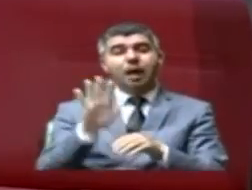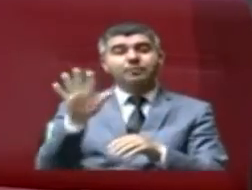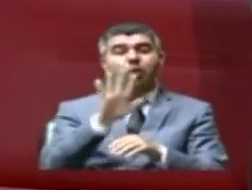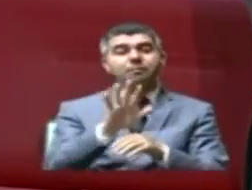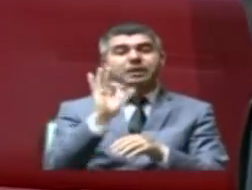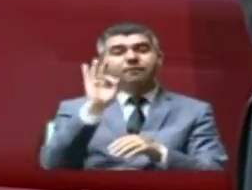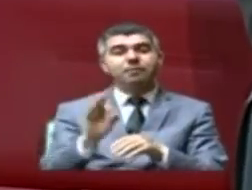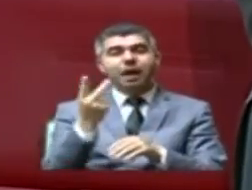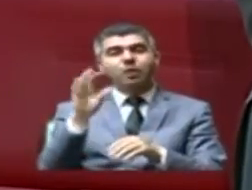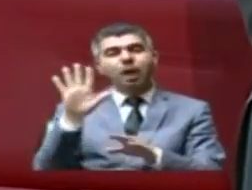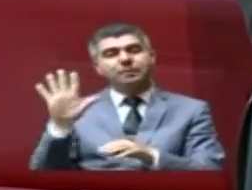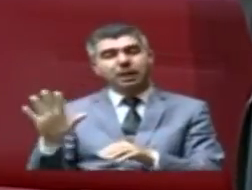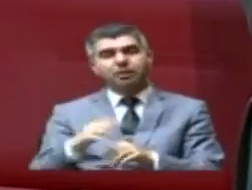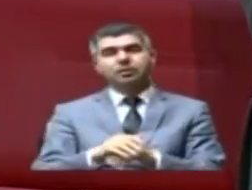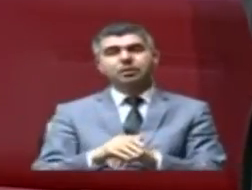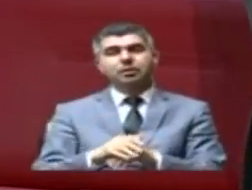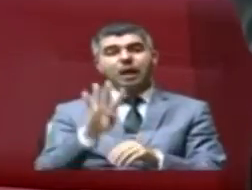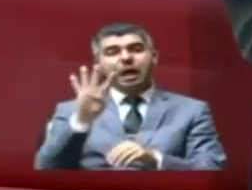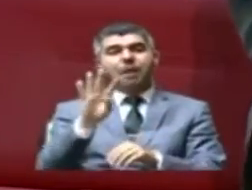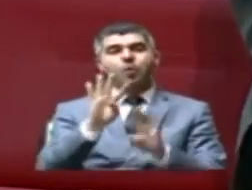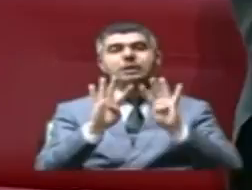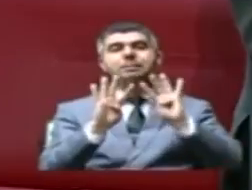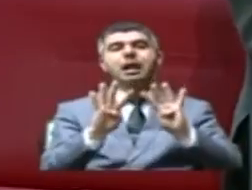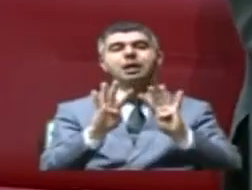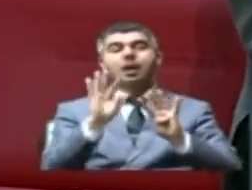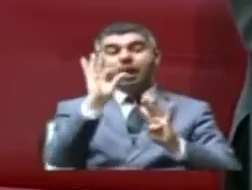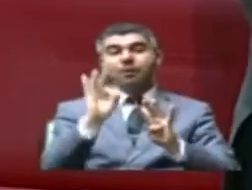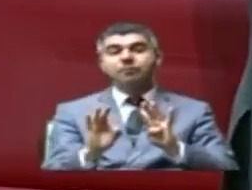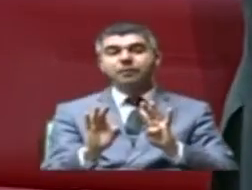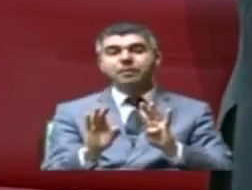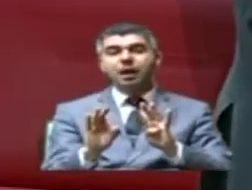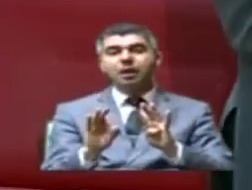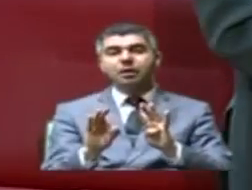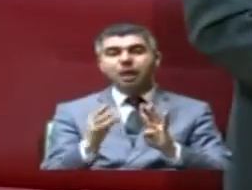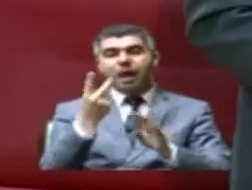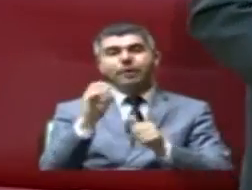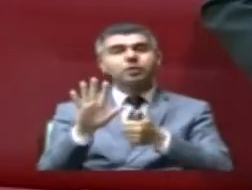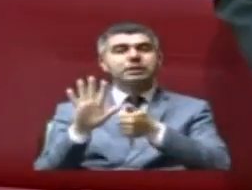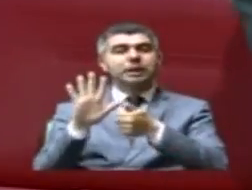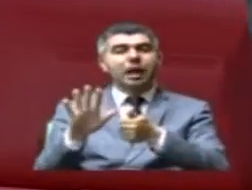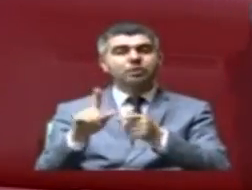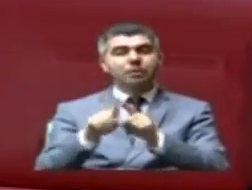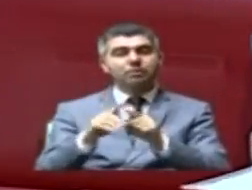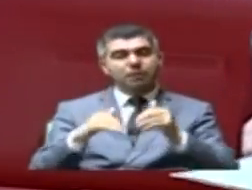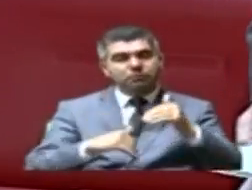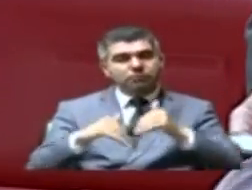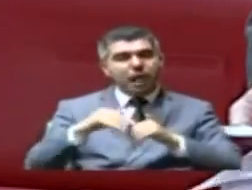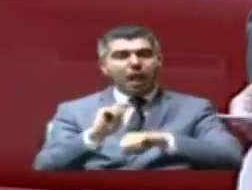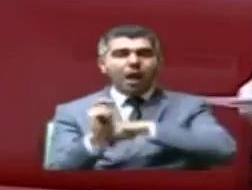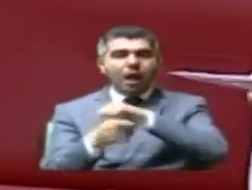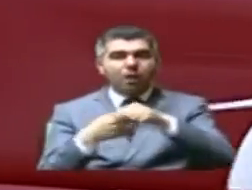55 في 2005، عندنا 84 في 2016 ديال النسبه ديال الولوج، بمعنى انه المعدل اليوم ديال نسبه الولوج للعالم القروي